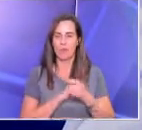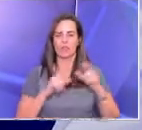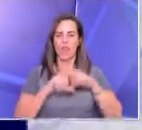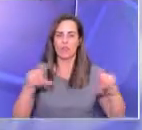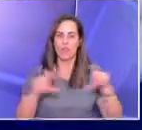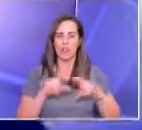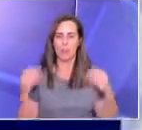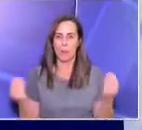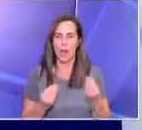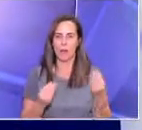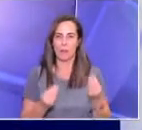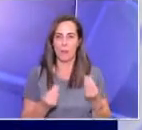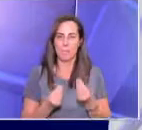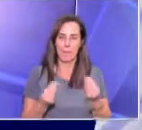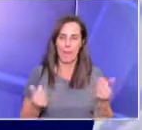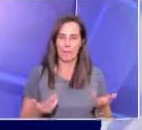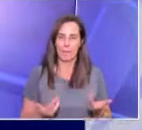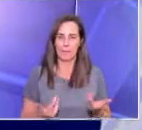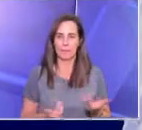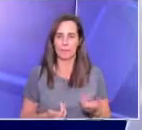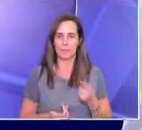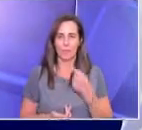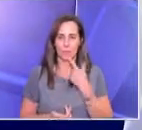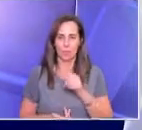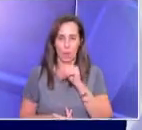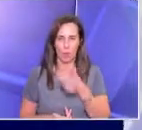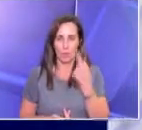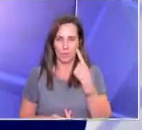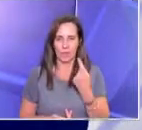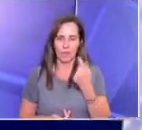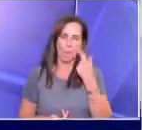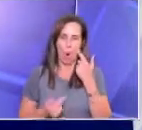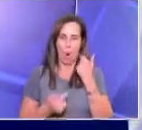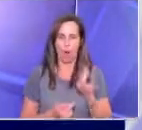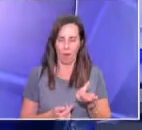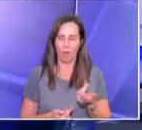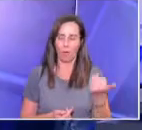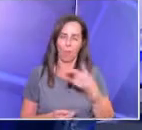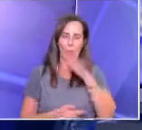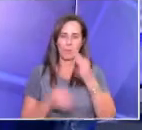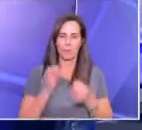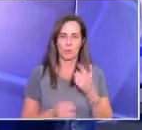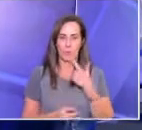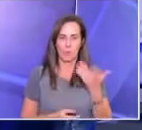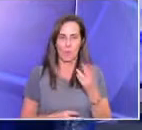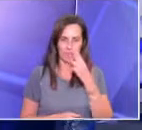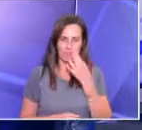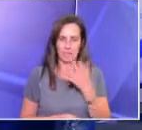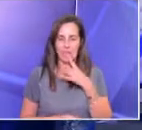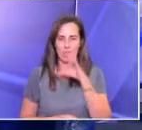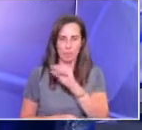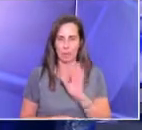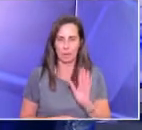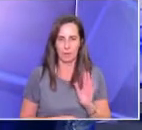השלטים למשהו שהוא מרמז בכיוון הפוך. אתה יודע, ואז אתה אומר, אתה לא רוצה לראות אחד שמתבכיין לכל גרץ לבית המשפט, אז תגידו, רגע, מה הוא מנסה לסתום לו את